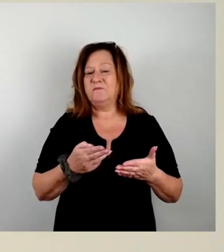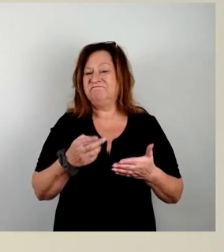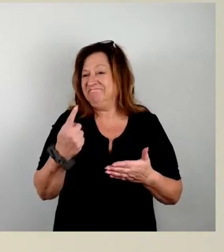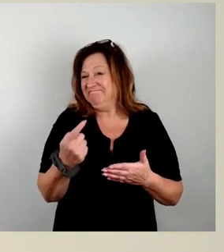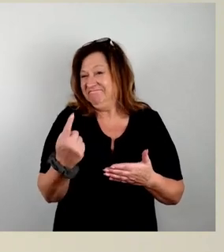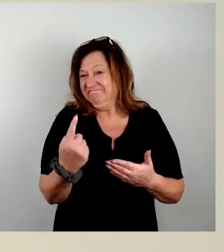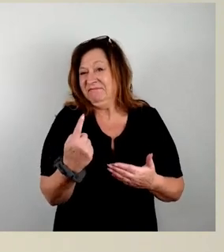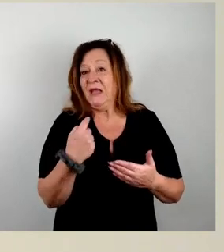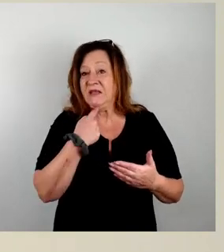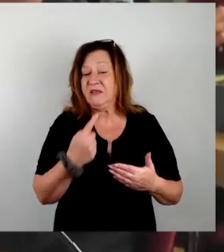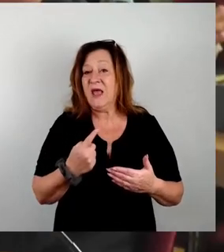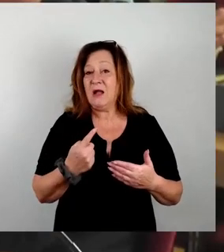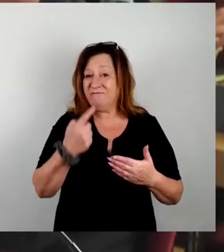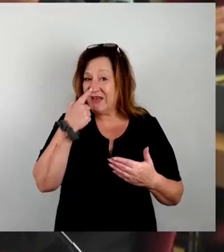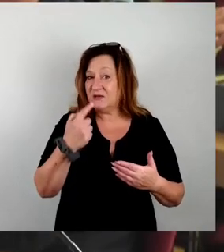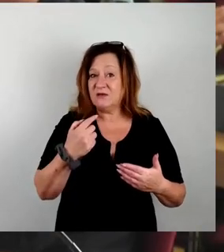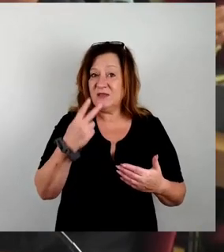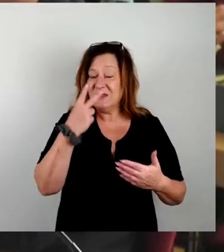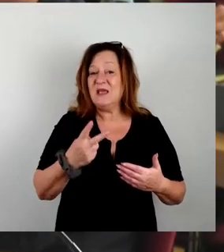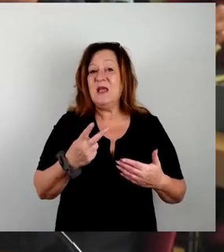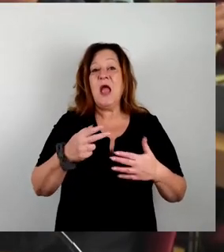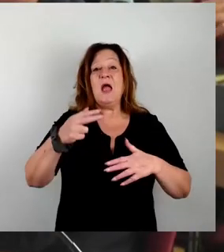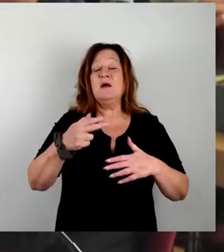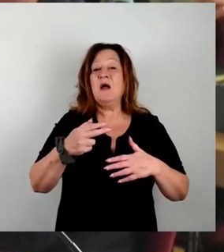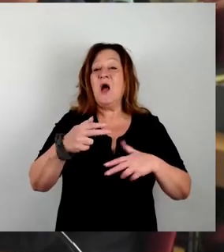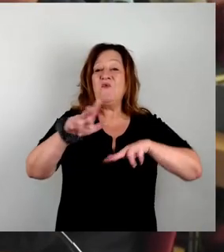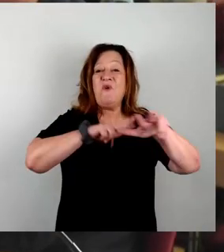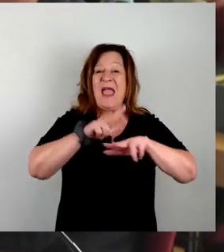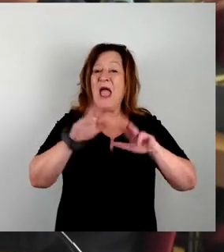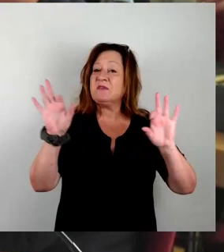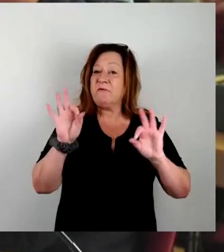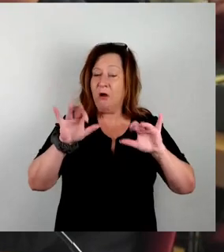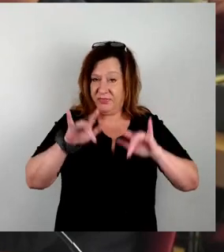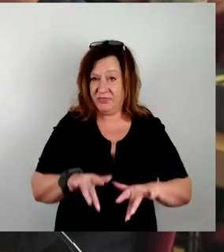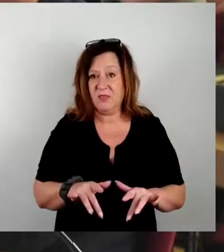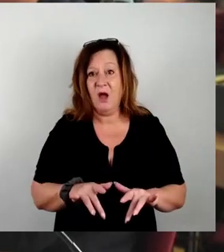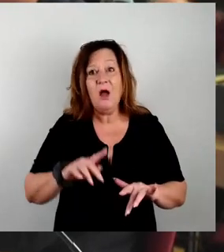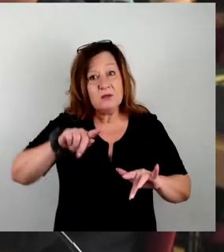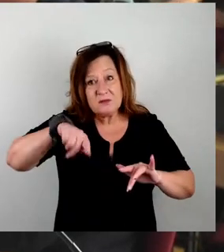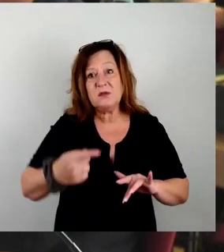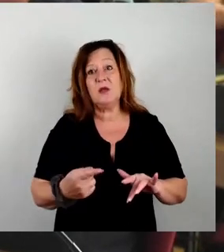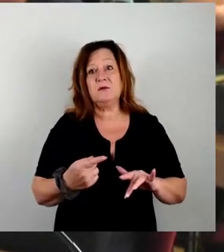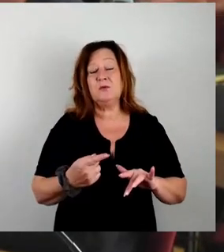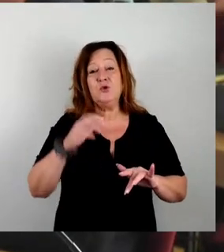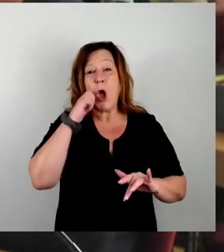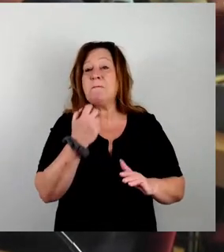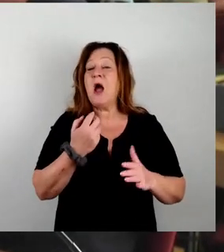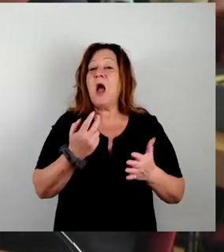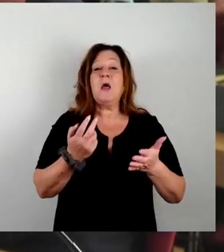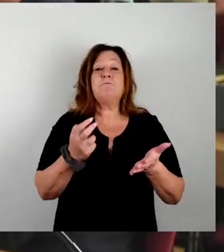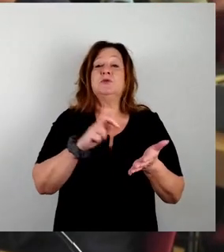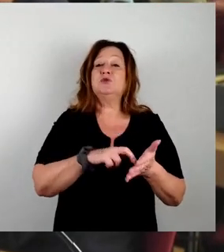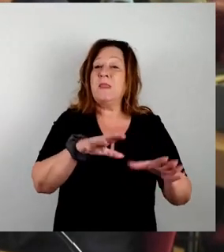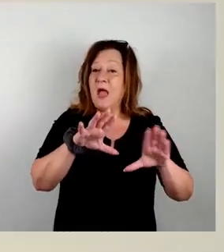feststellen, dass jetzt eine verkehrsgefährdende Situation ist, müssen wir uns nochmal über eine bestandsnahe